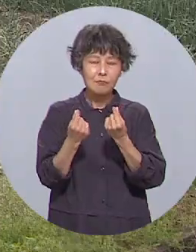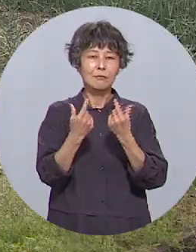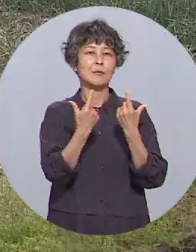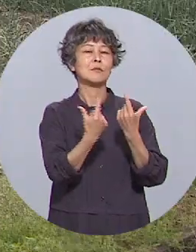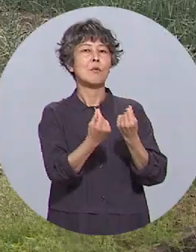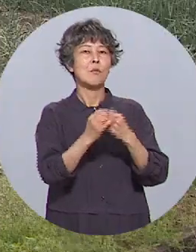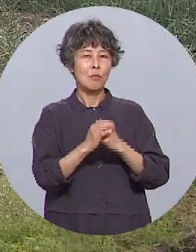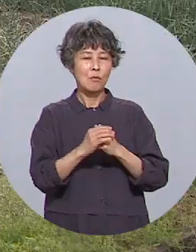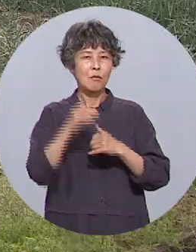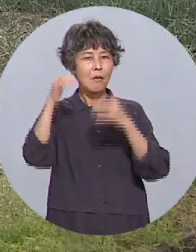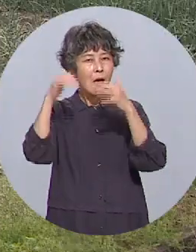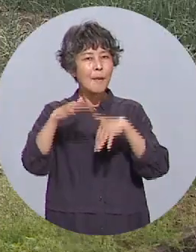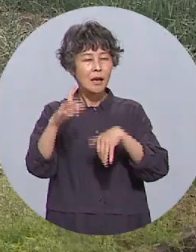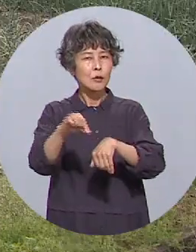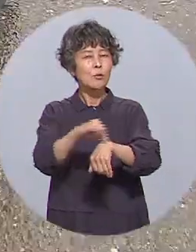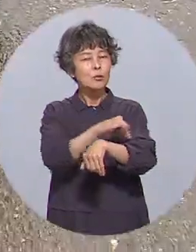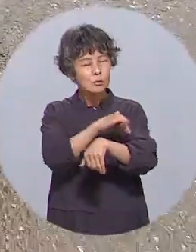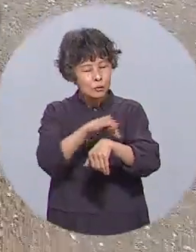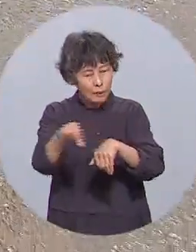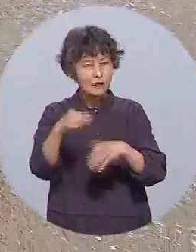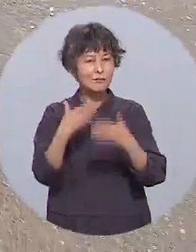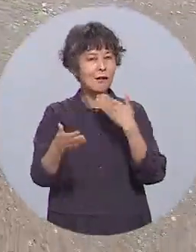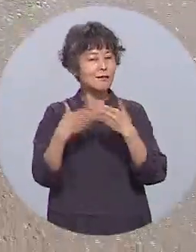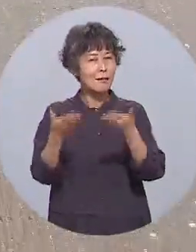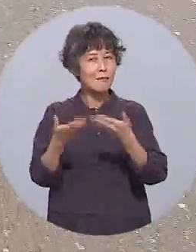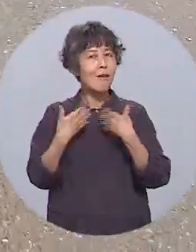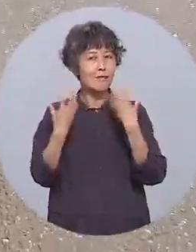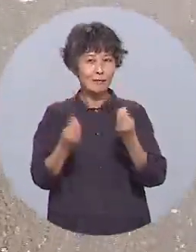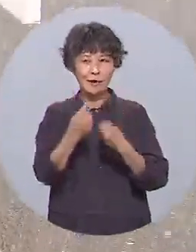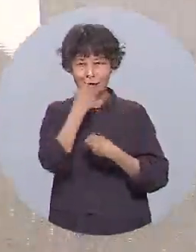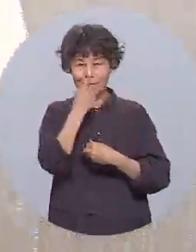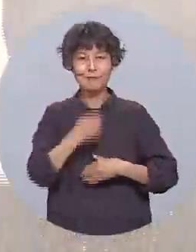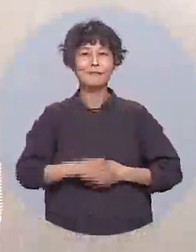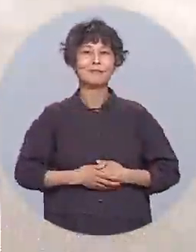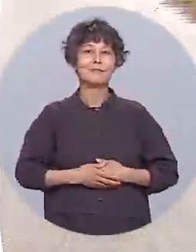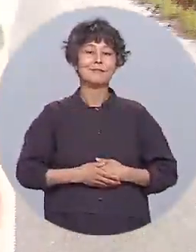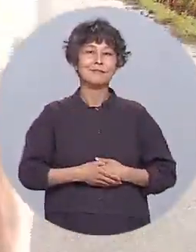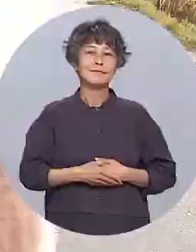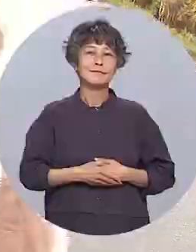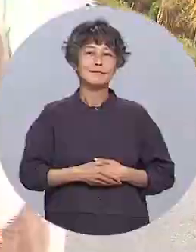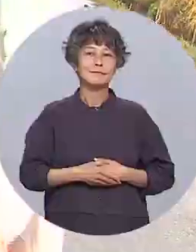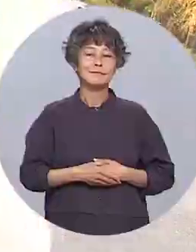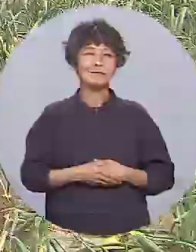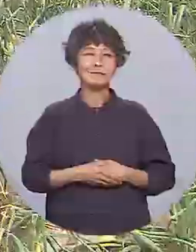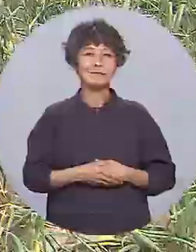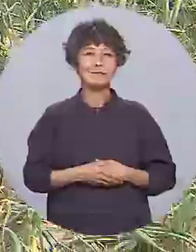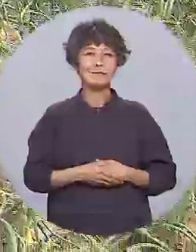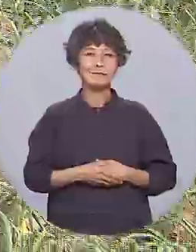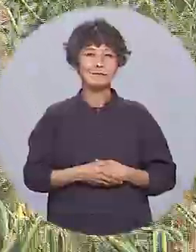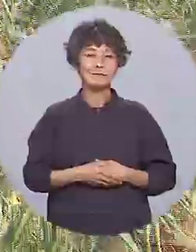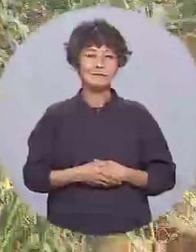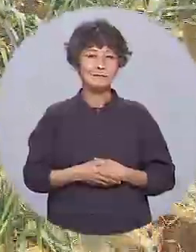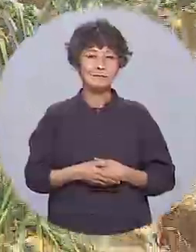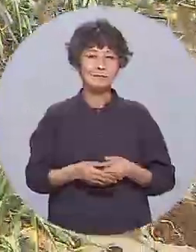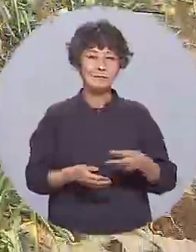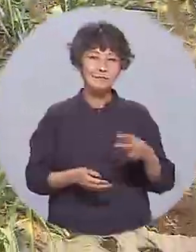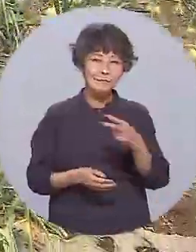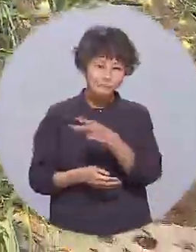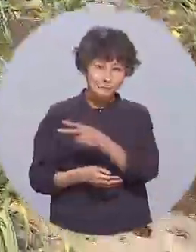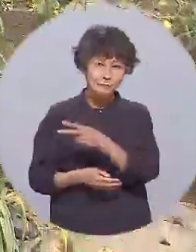ったんですけど、特別に収穫させていただきました。 こういうふうにですね、